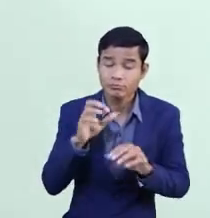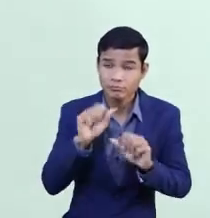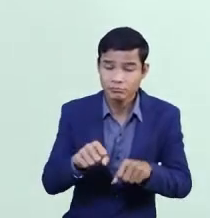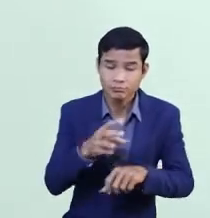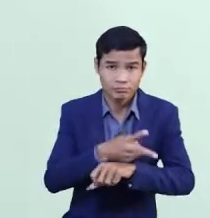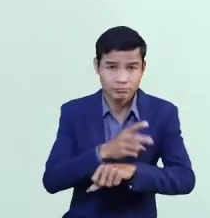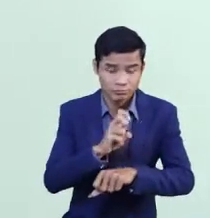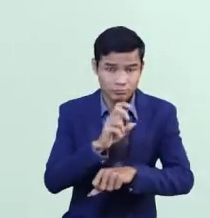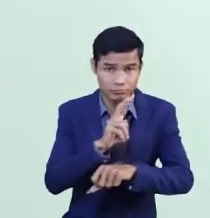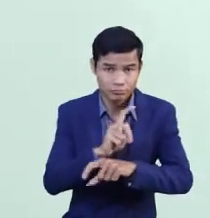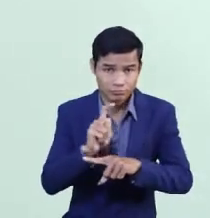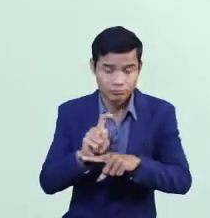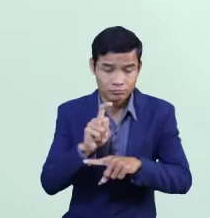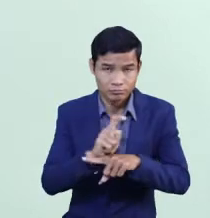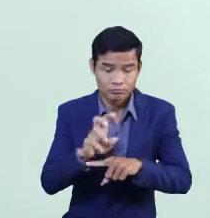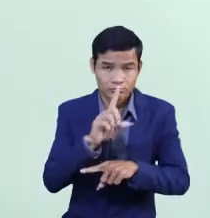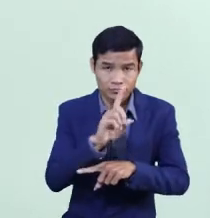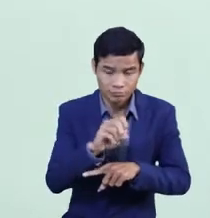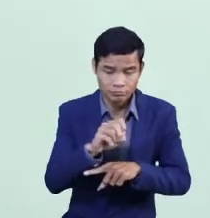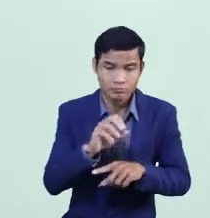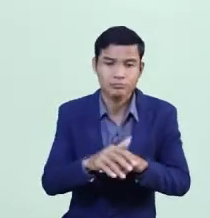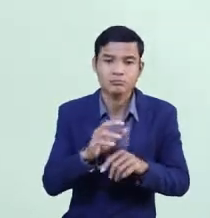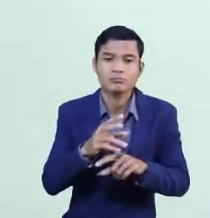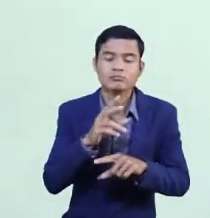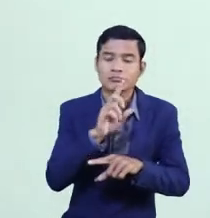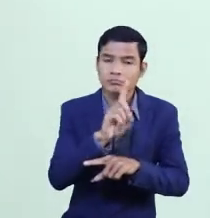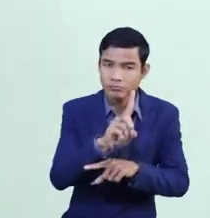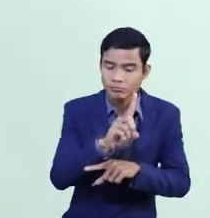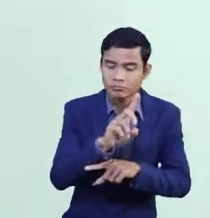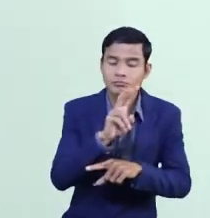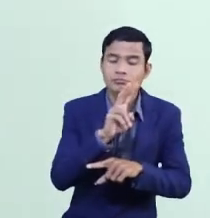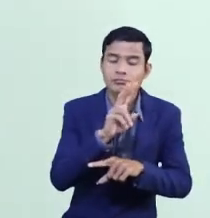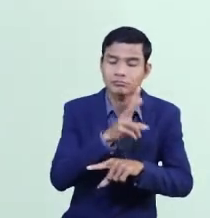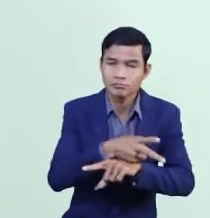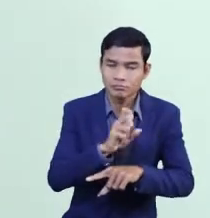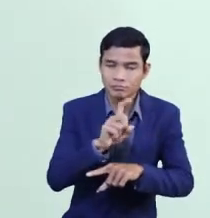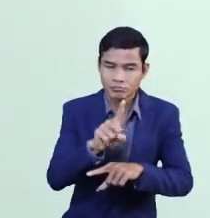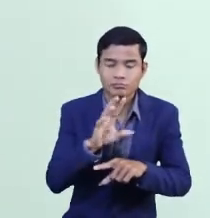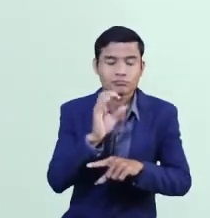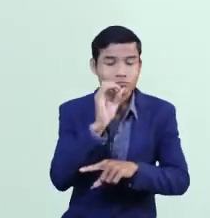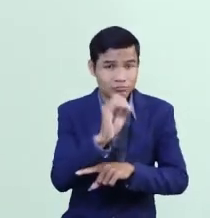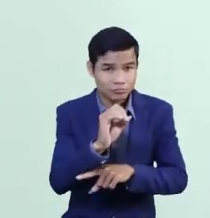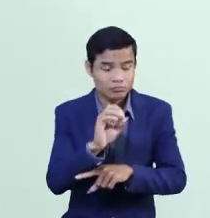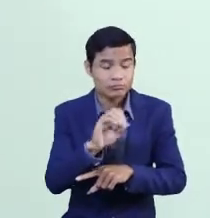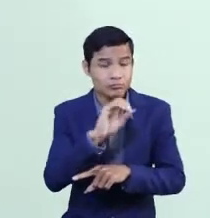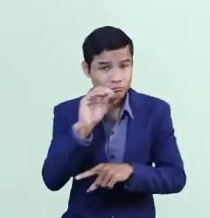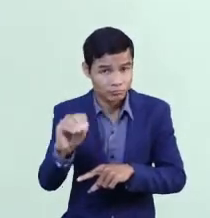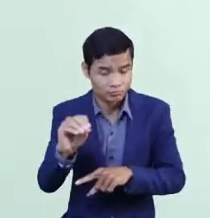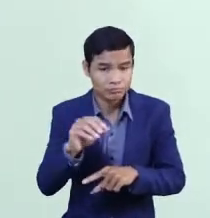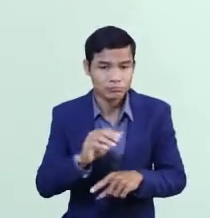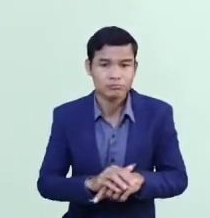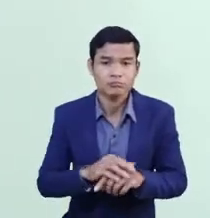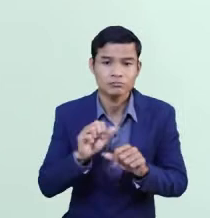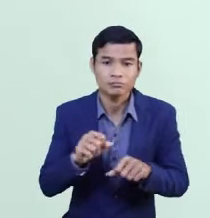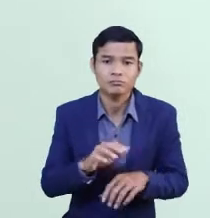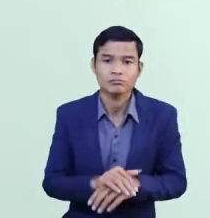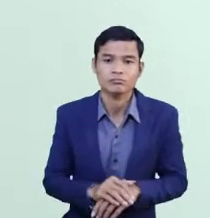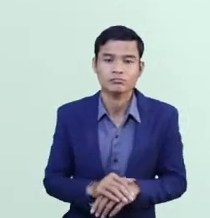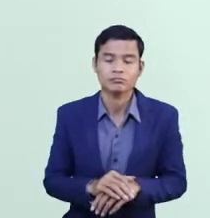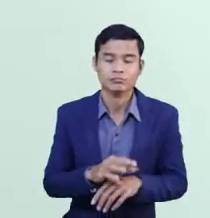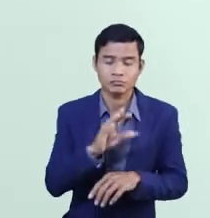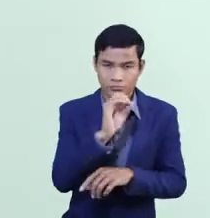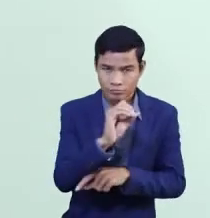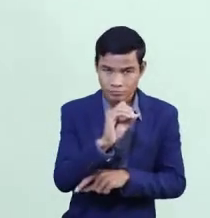đạm chăng mũi mũi nó tung đạm đi ao cái cháy mũi nó xả sồn cha dân dân nó sao sốn